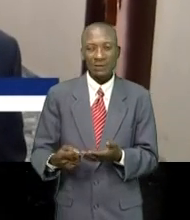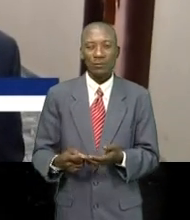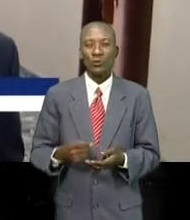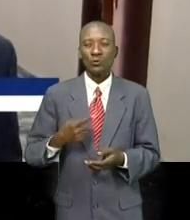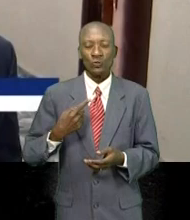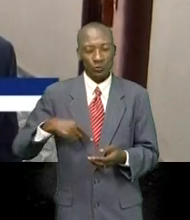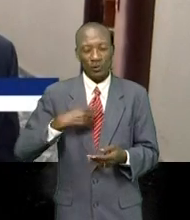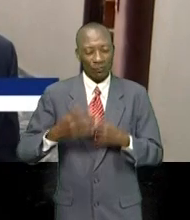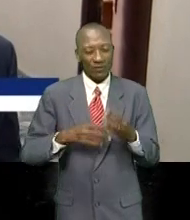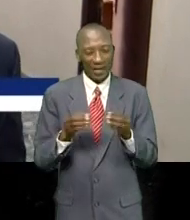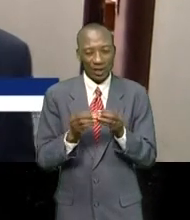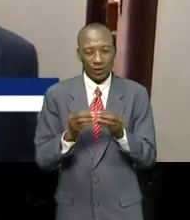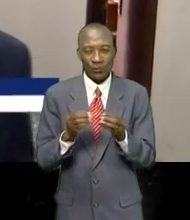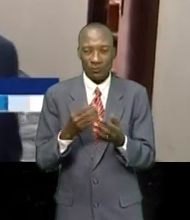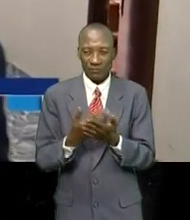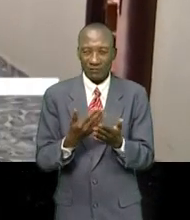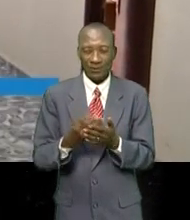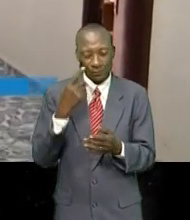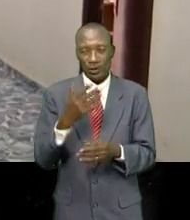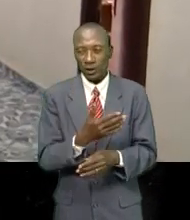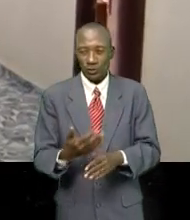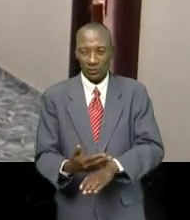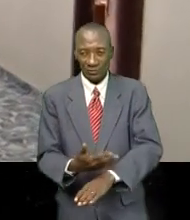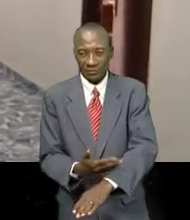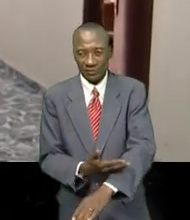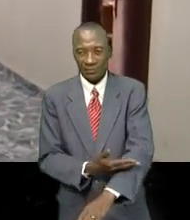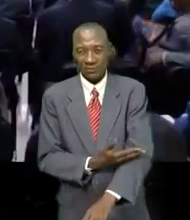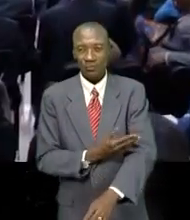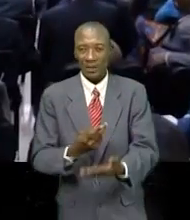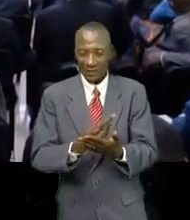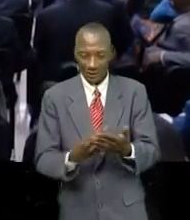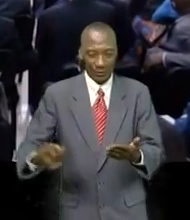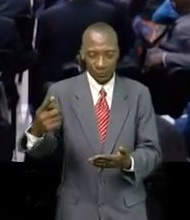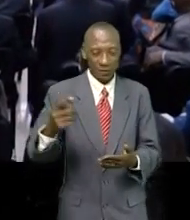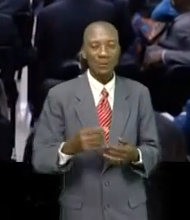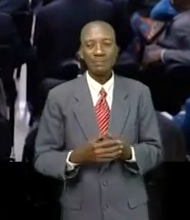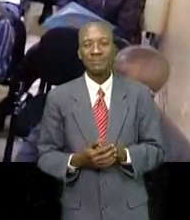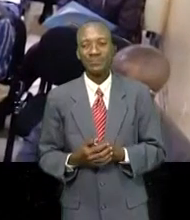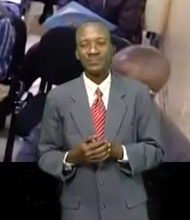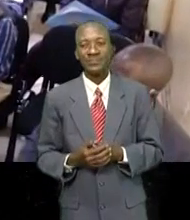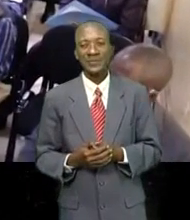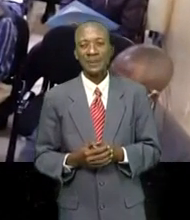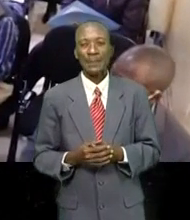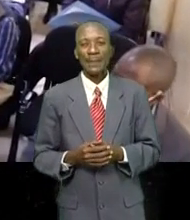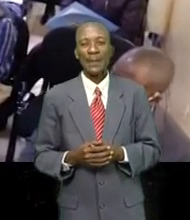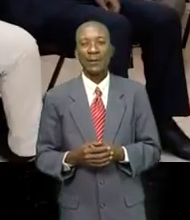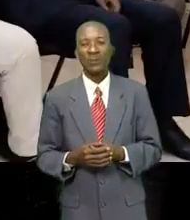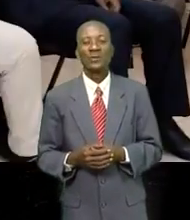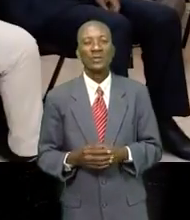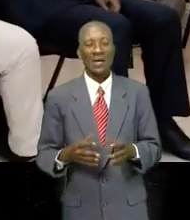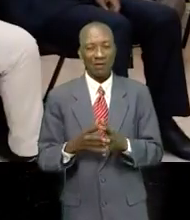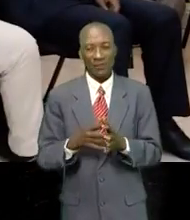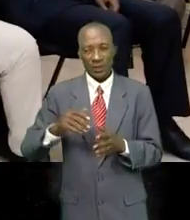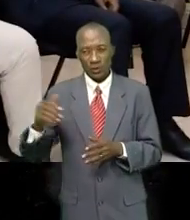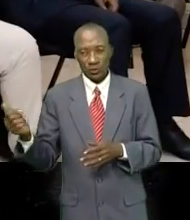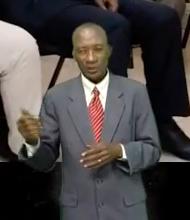nous lui présentions tout ce qu'il faut pour que les choses se passent correctement dès la semaine prochaine. Avec les structures syndicales, ils ont défini le rôle que devra